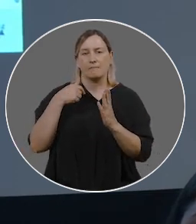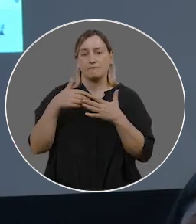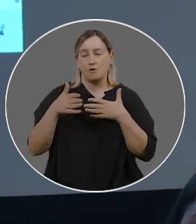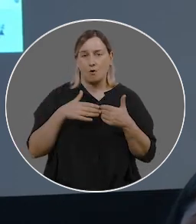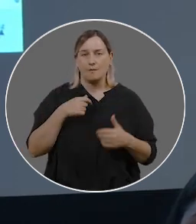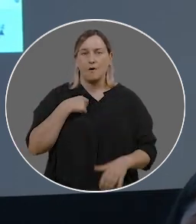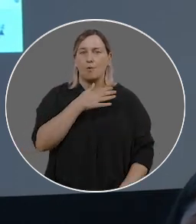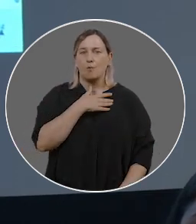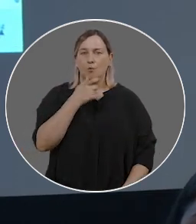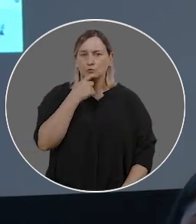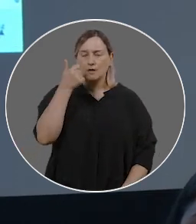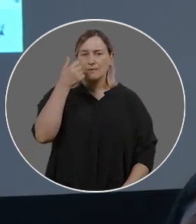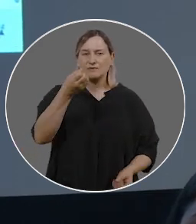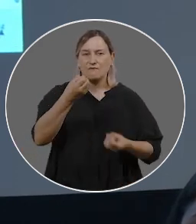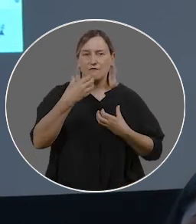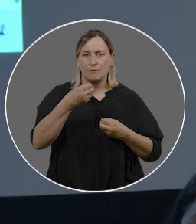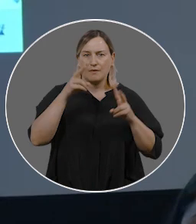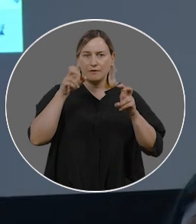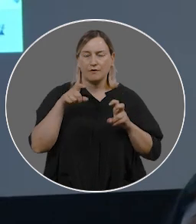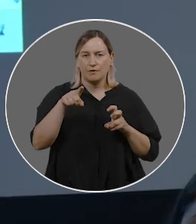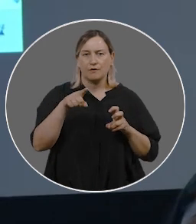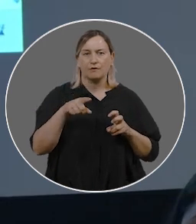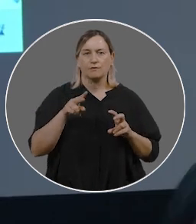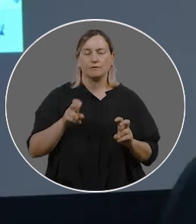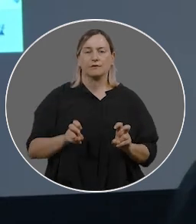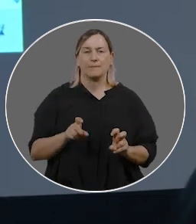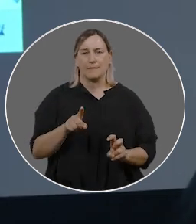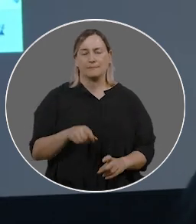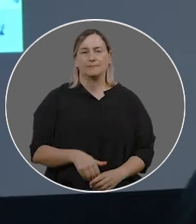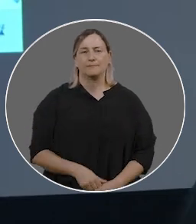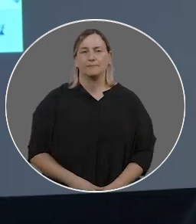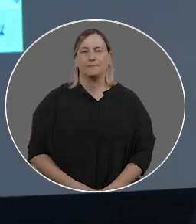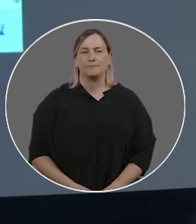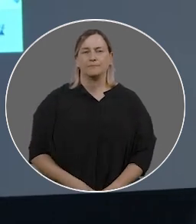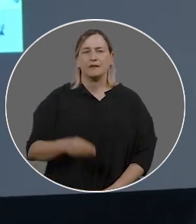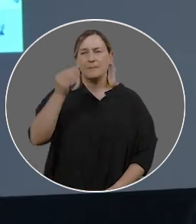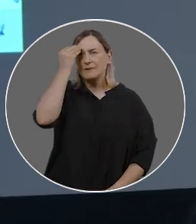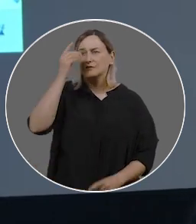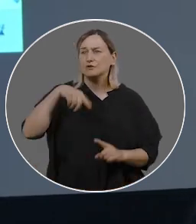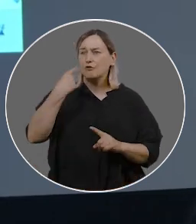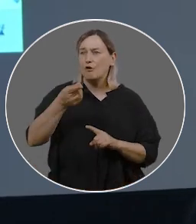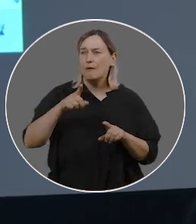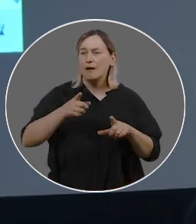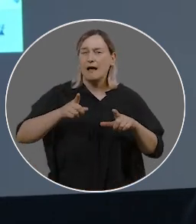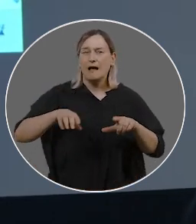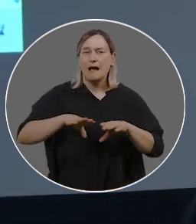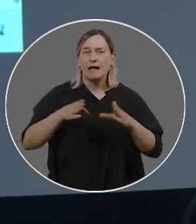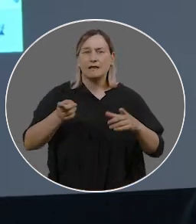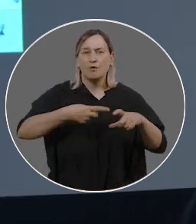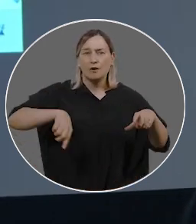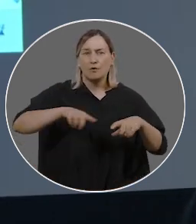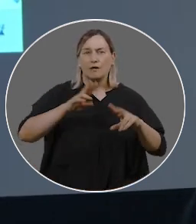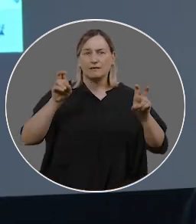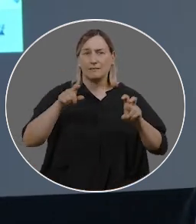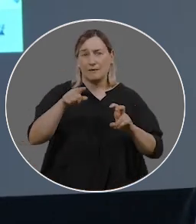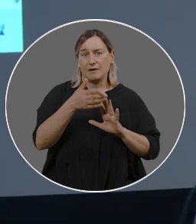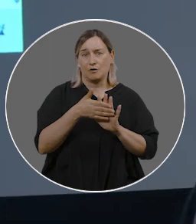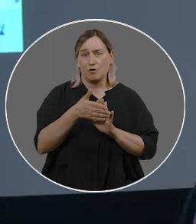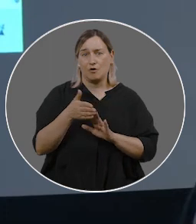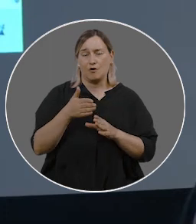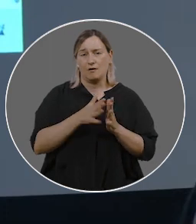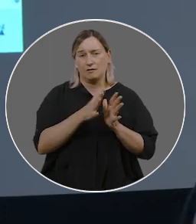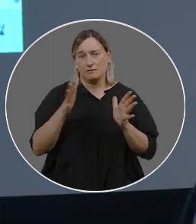més d'informació al respecte. Crec que això ho parlarem a la taula rodona. Sí. Vull dir, per no extendre'm ara,